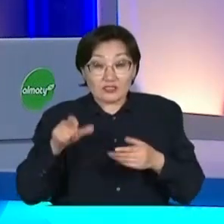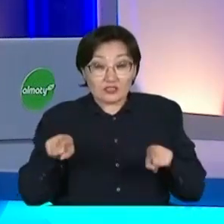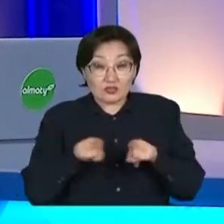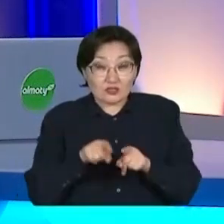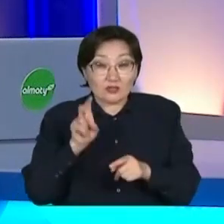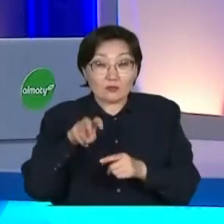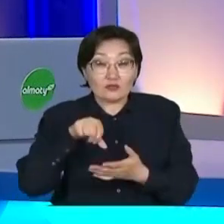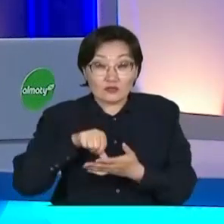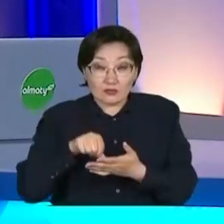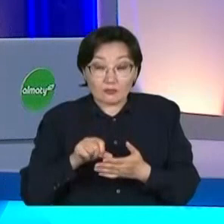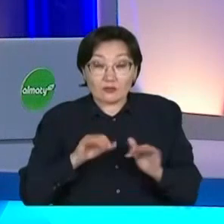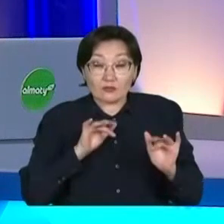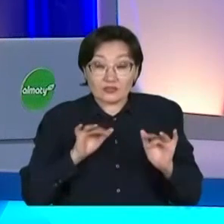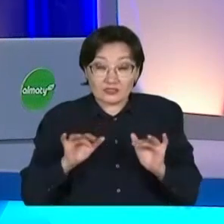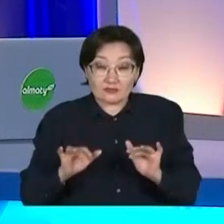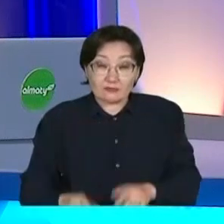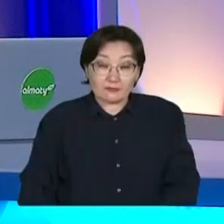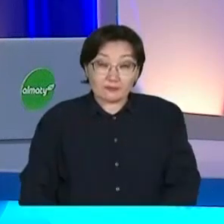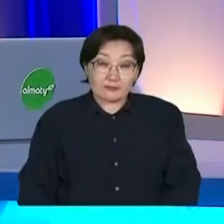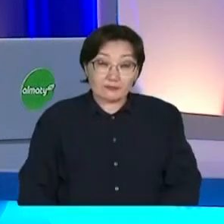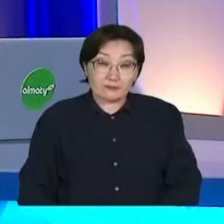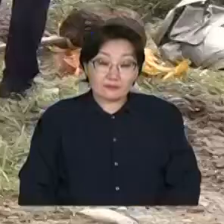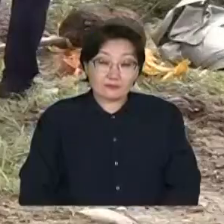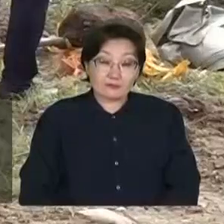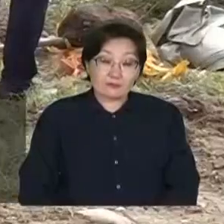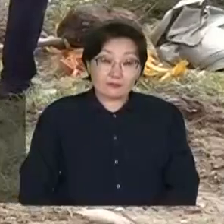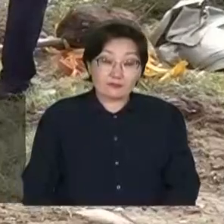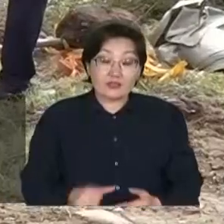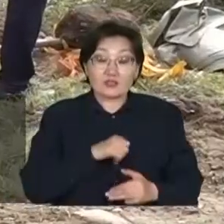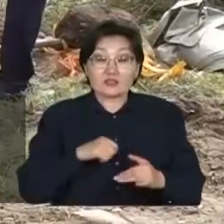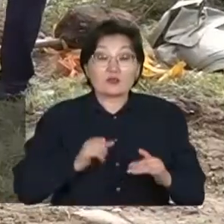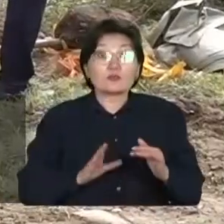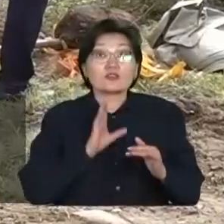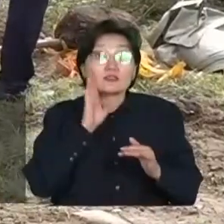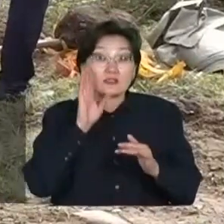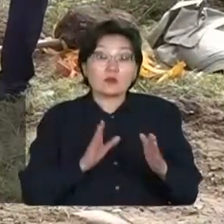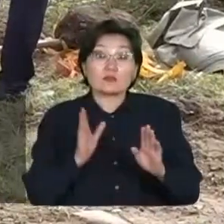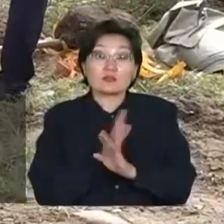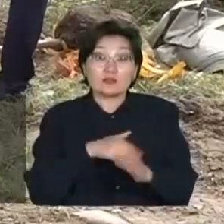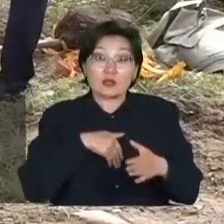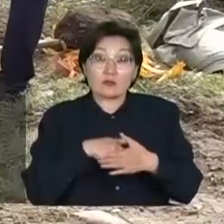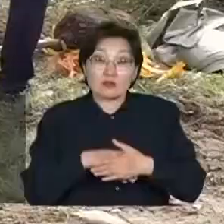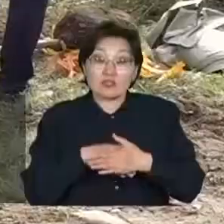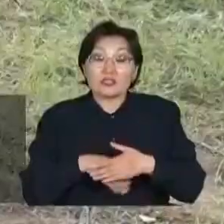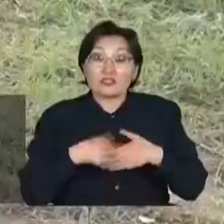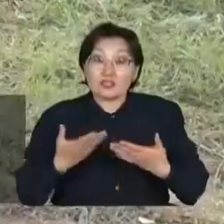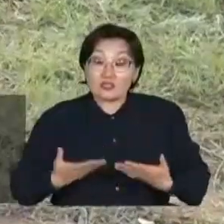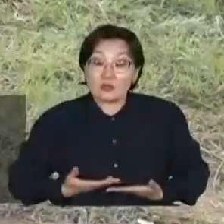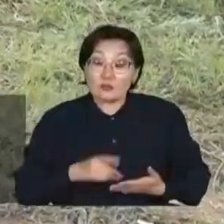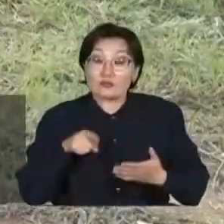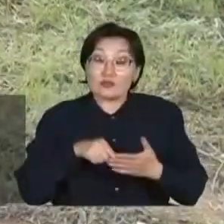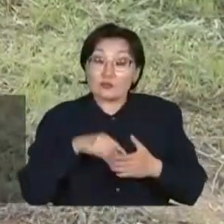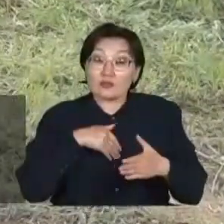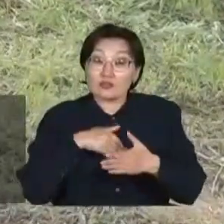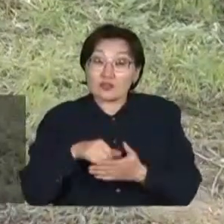приняла участие в масштабной акции. С самого утра экоактивисты, волонтеры и жители мегаполиса